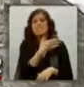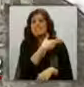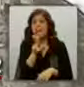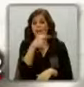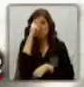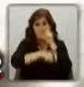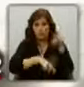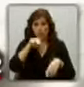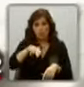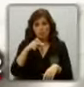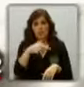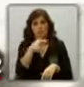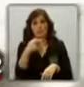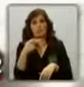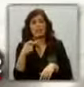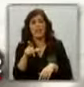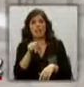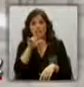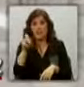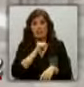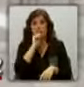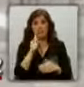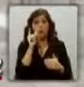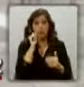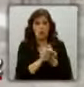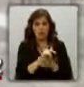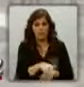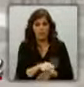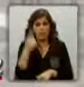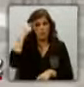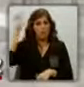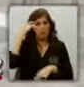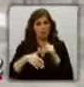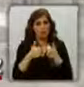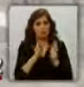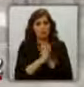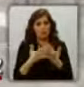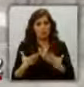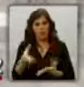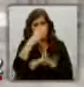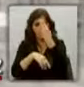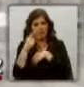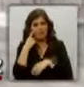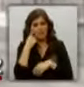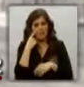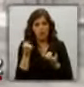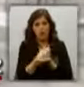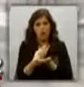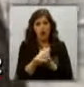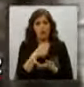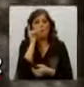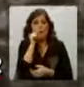Natália perdeu aqui o marido. Depois disso, já há um ano, звичайно, вчимось жити без тата, без